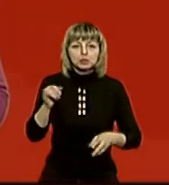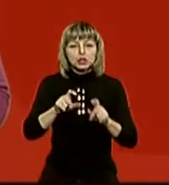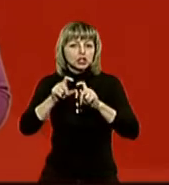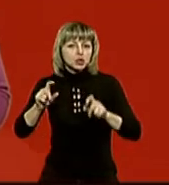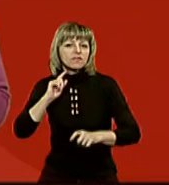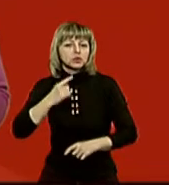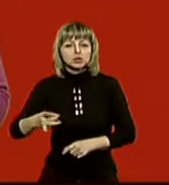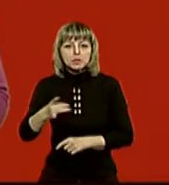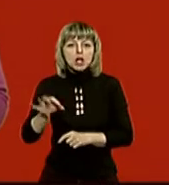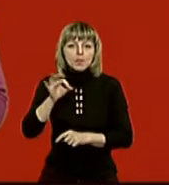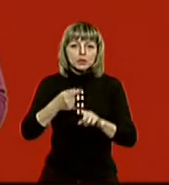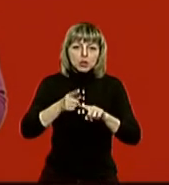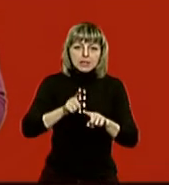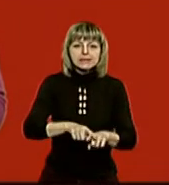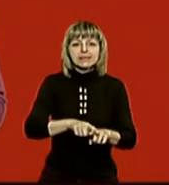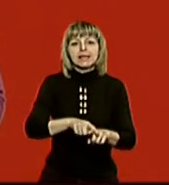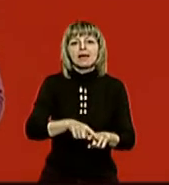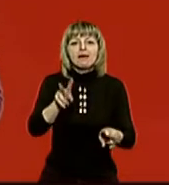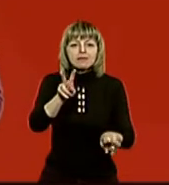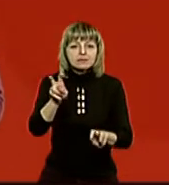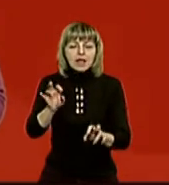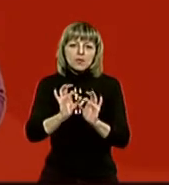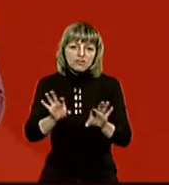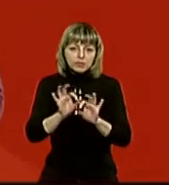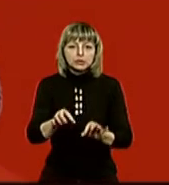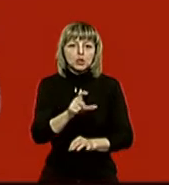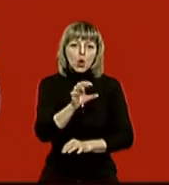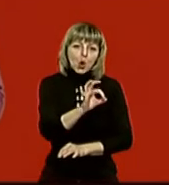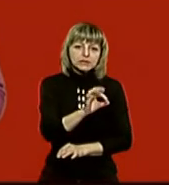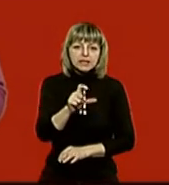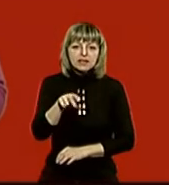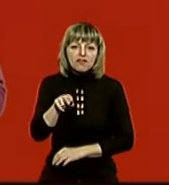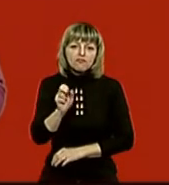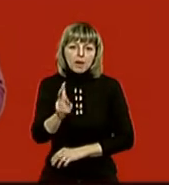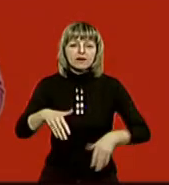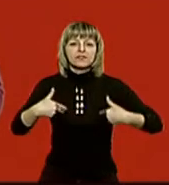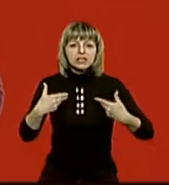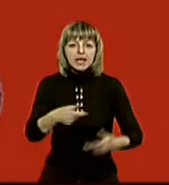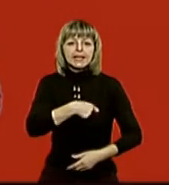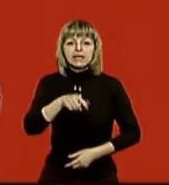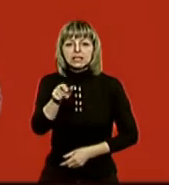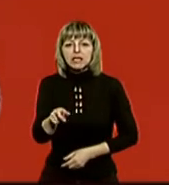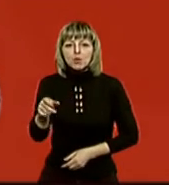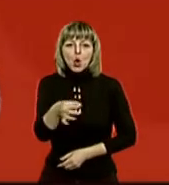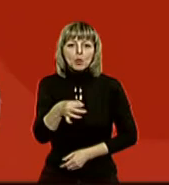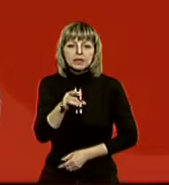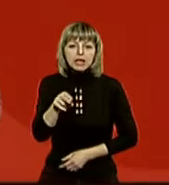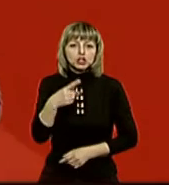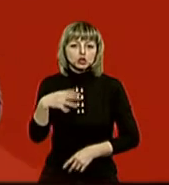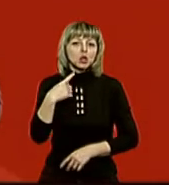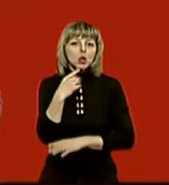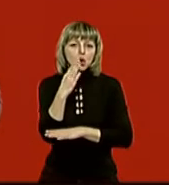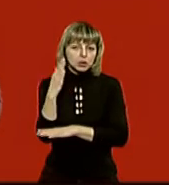районі. Про ці та інші теми у випуску у студії Оксана Євпак. Вітаю. Депутати обласної ради 40